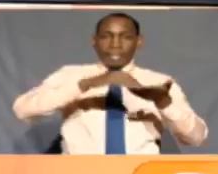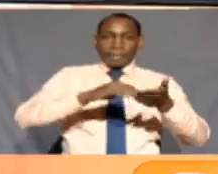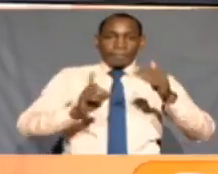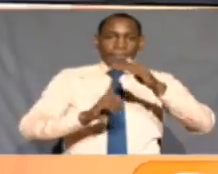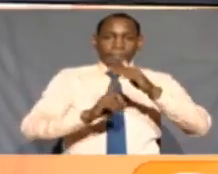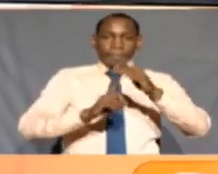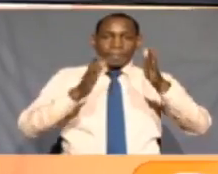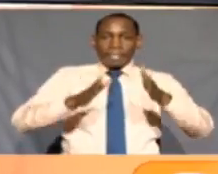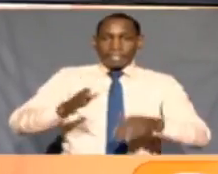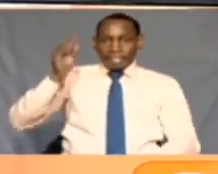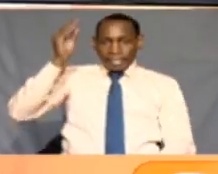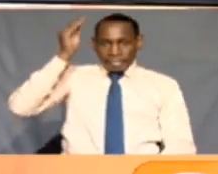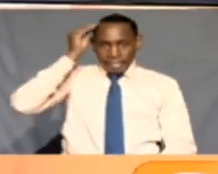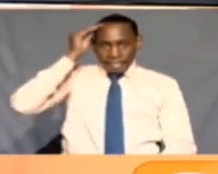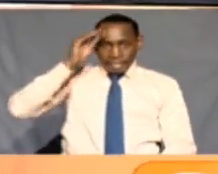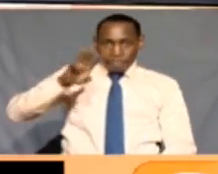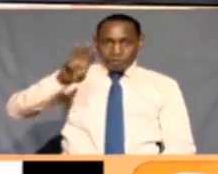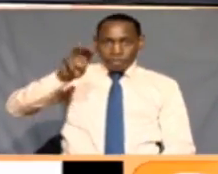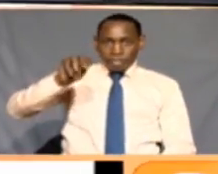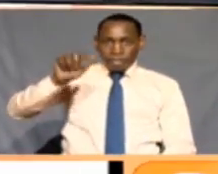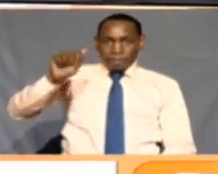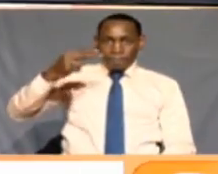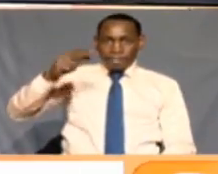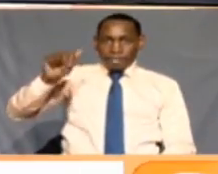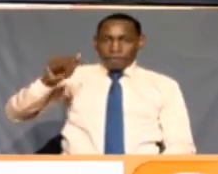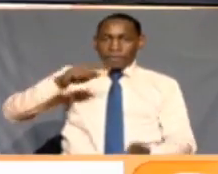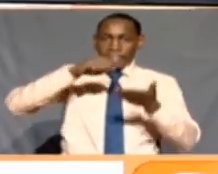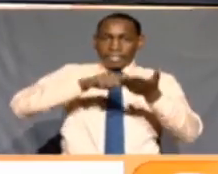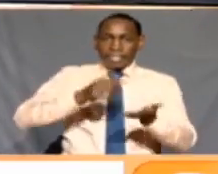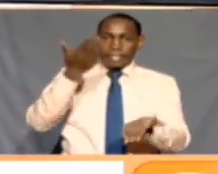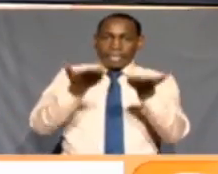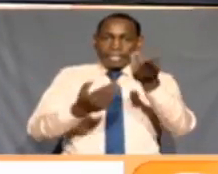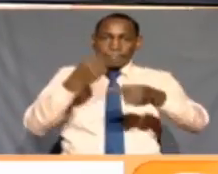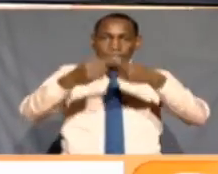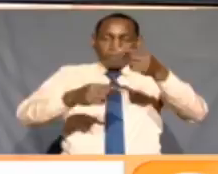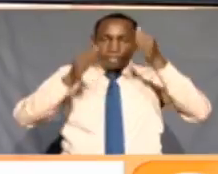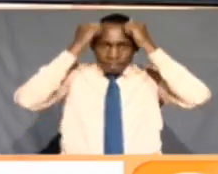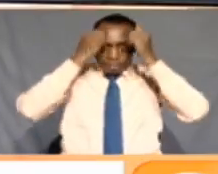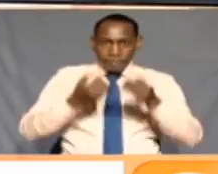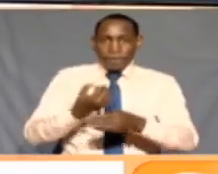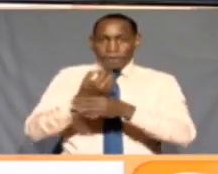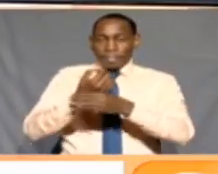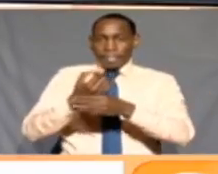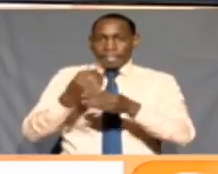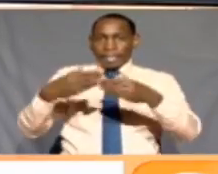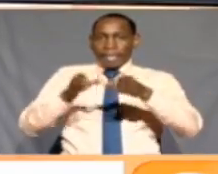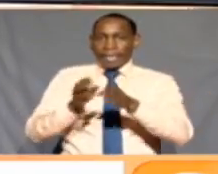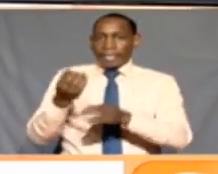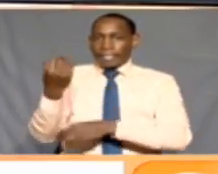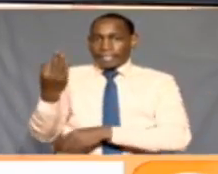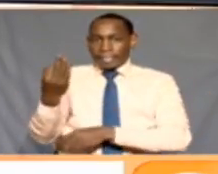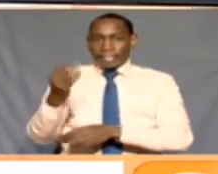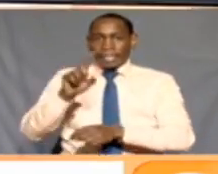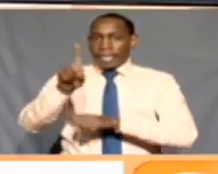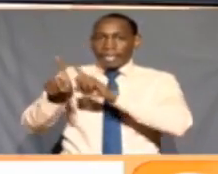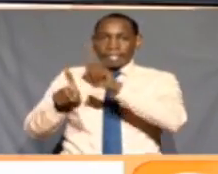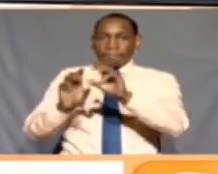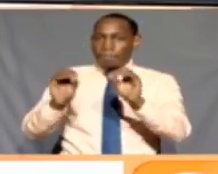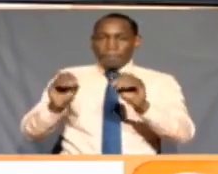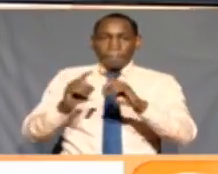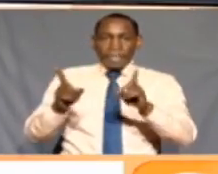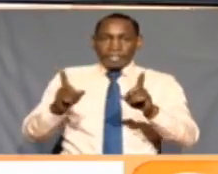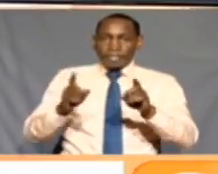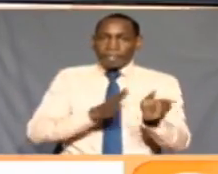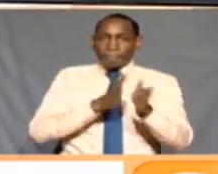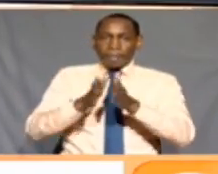Waziri wa elimu Profesa George Magoha amesisitiza kuwa tathmini inayoendelea kwa wanafunzi wa gredi ya tatu kamwe sio mtihani, ila ni mchakato